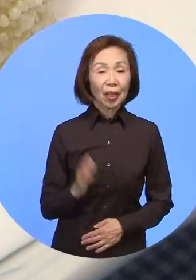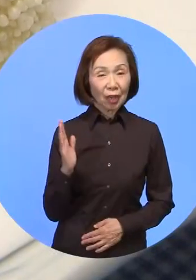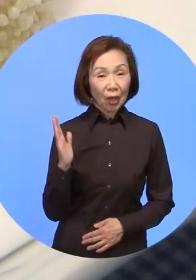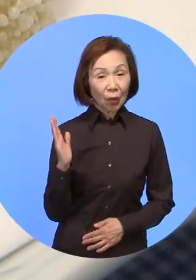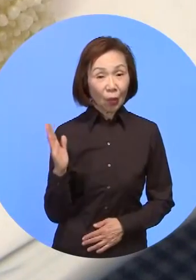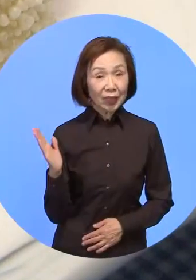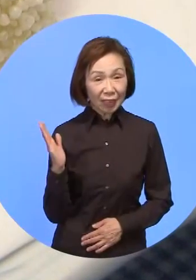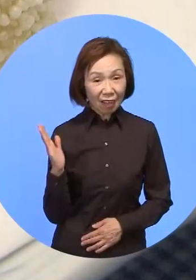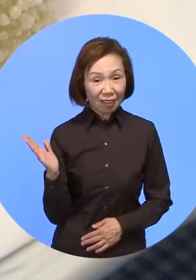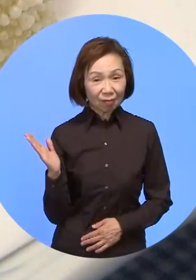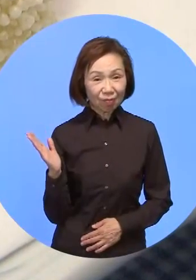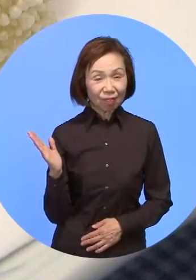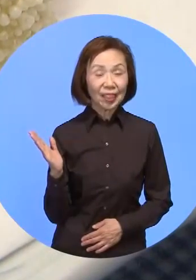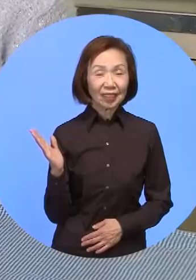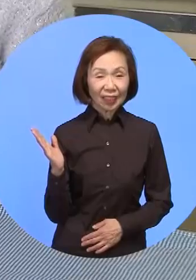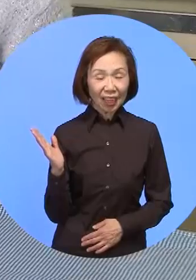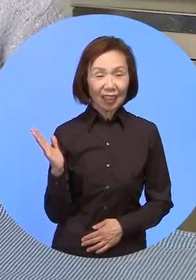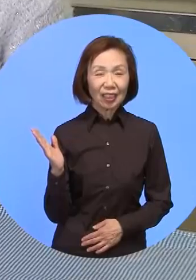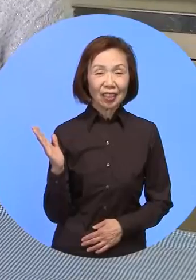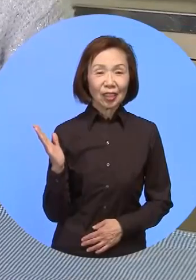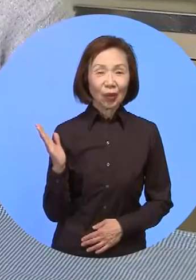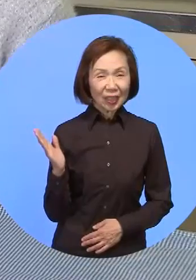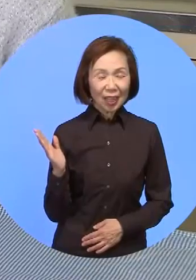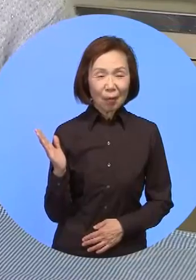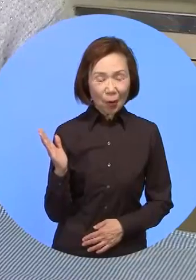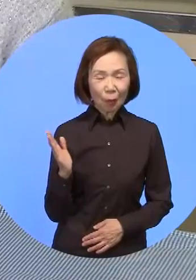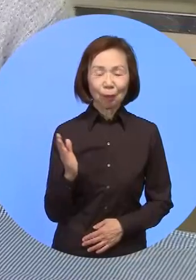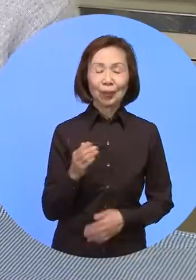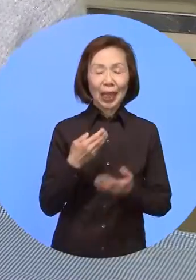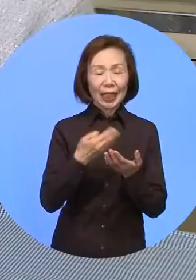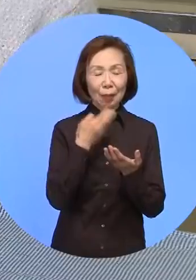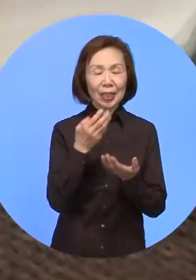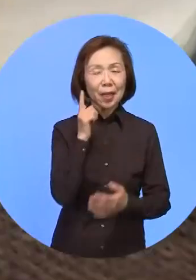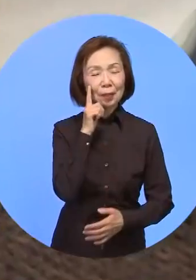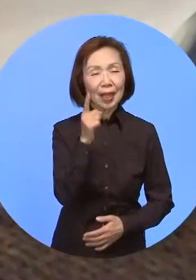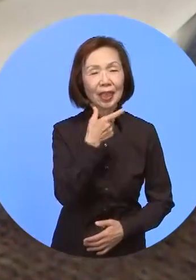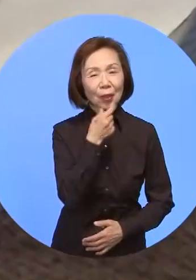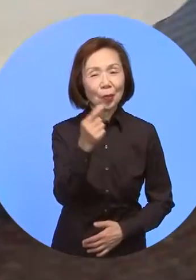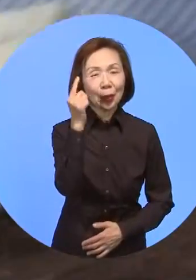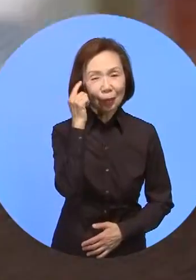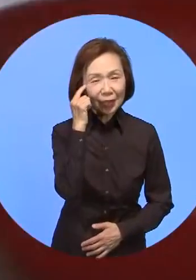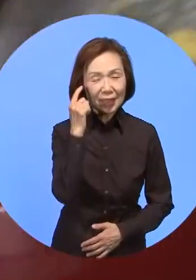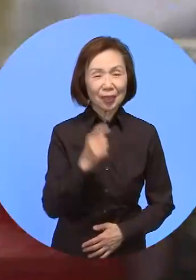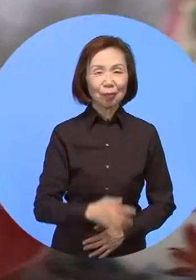イタクワイのスイタン、こちらも試食してみたいと思います。